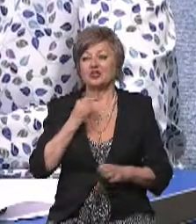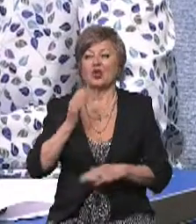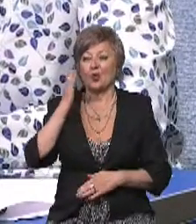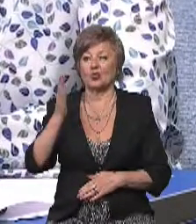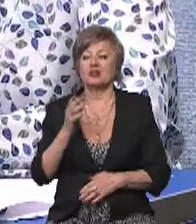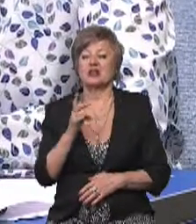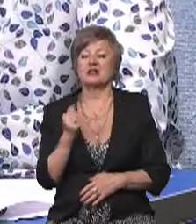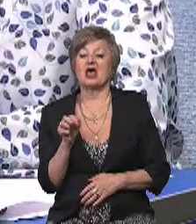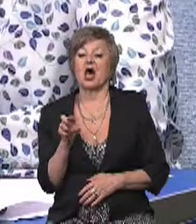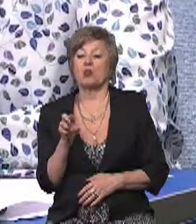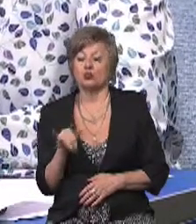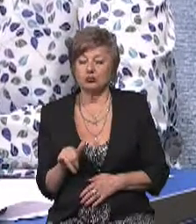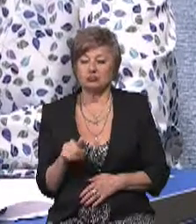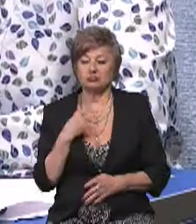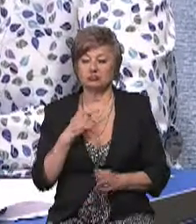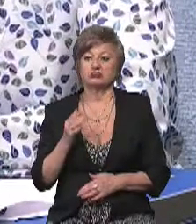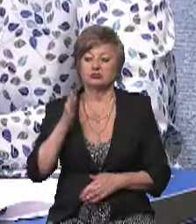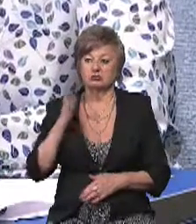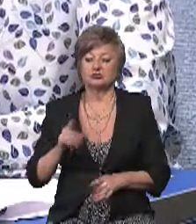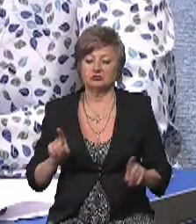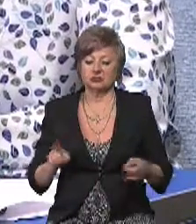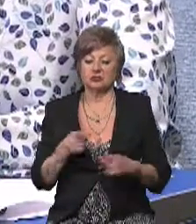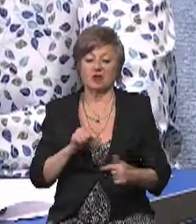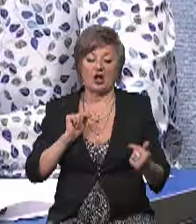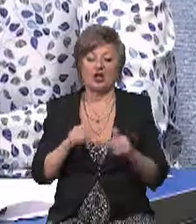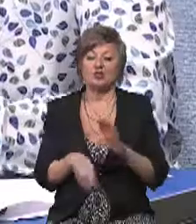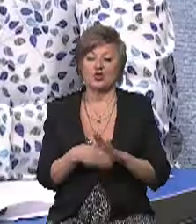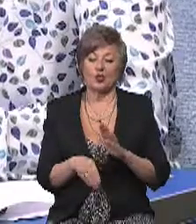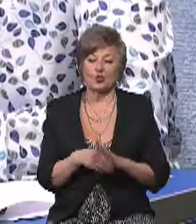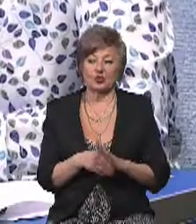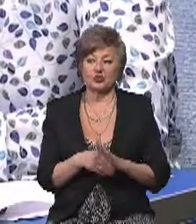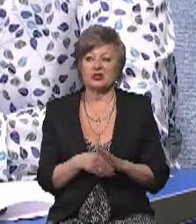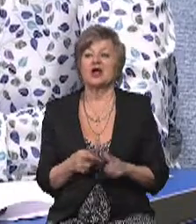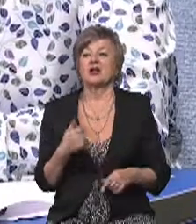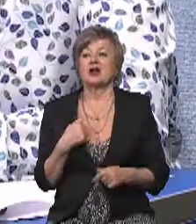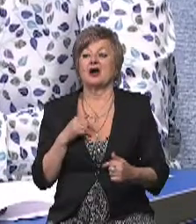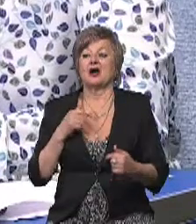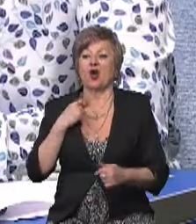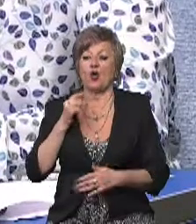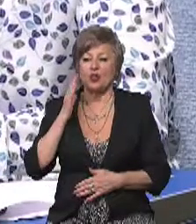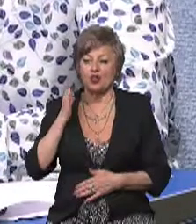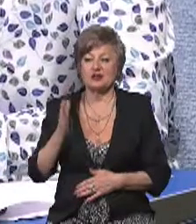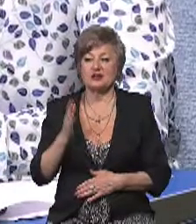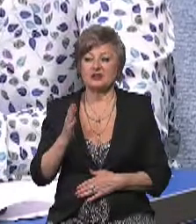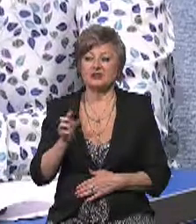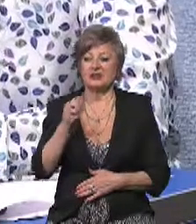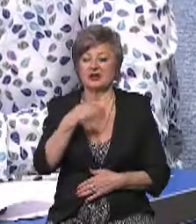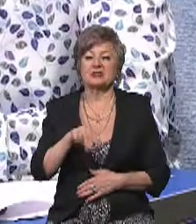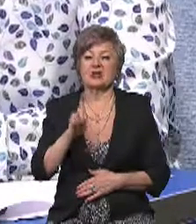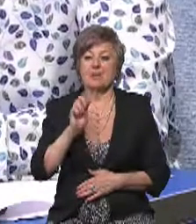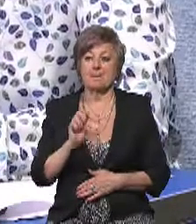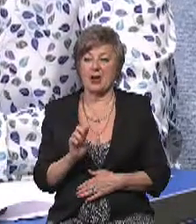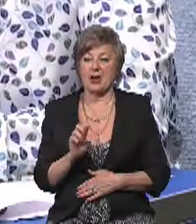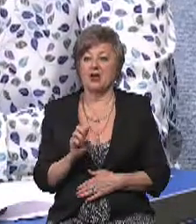створення НАБУ, я особисто голосував за створення антикорупційної прокуратури, я особисто голосував за створення ДБР,